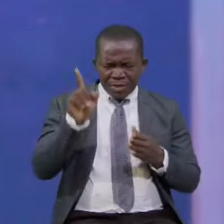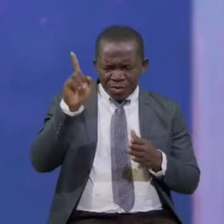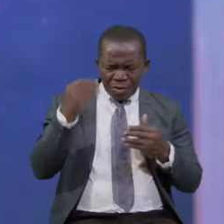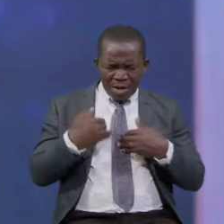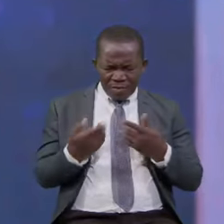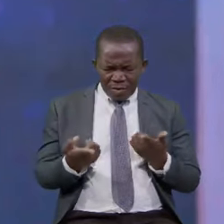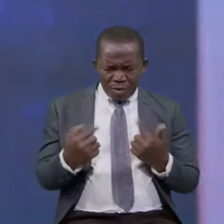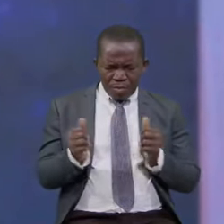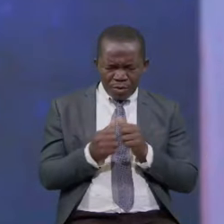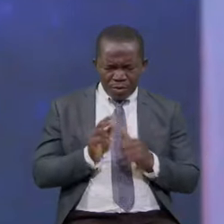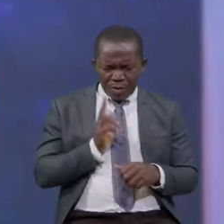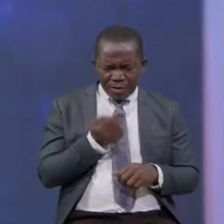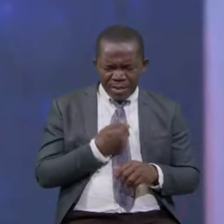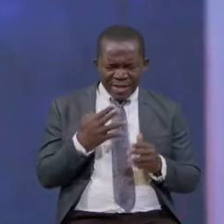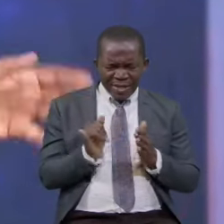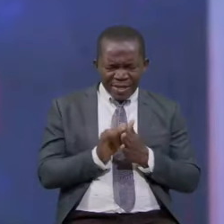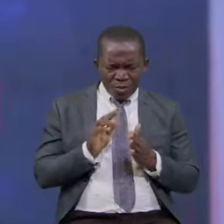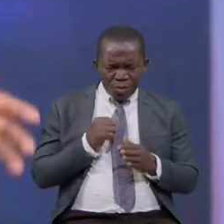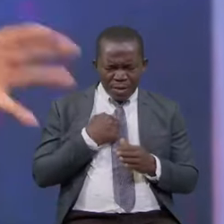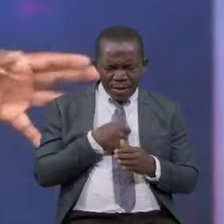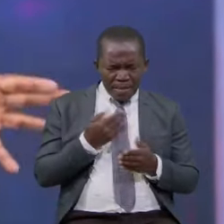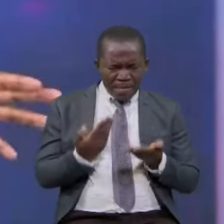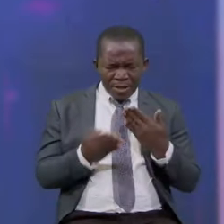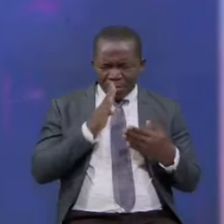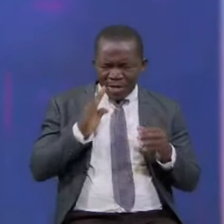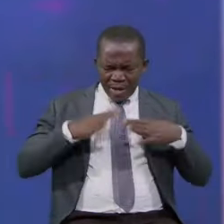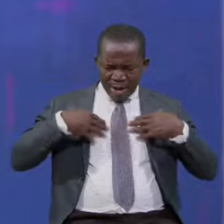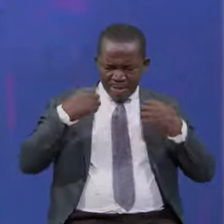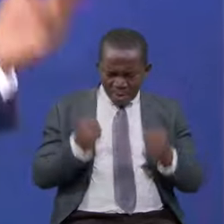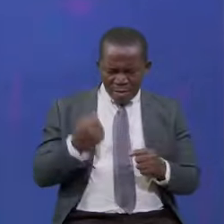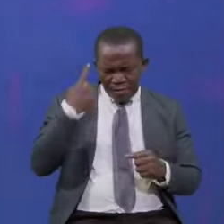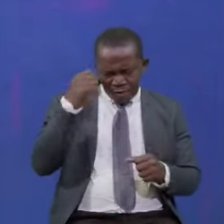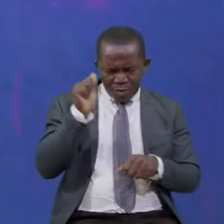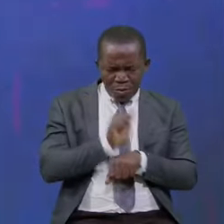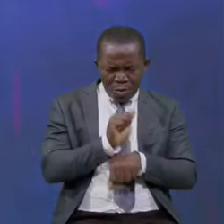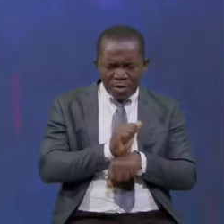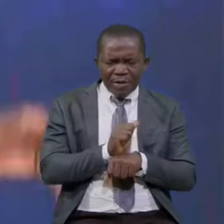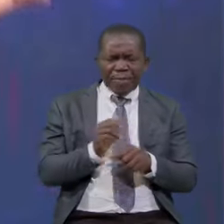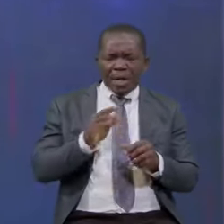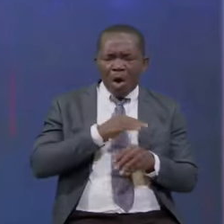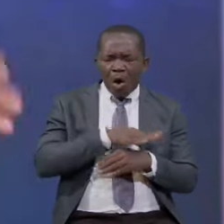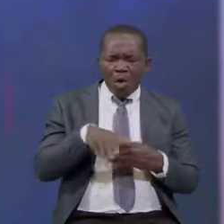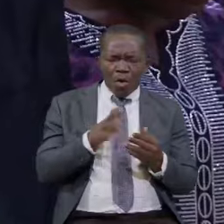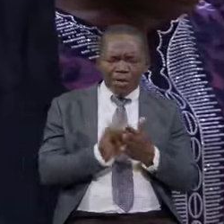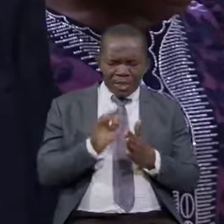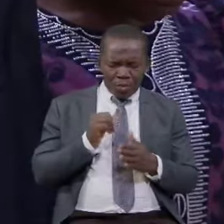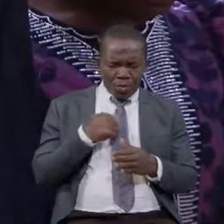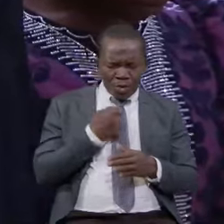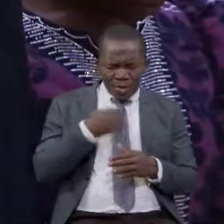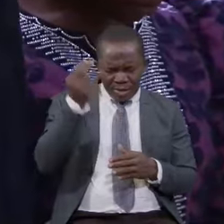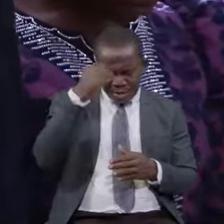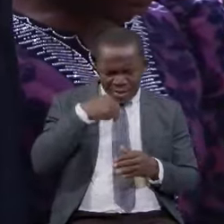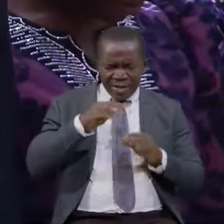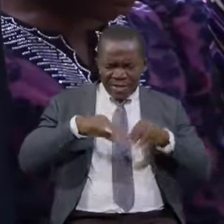nous soyons équipés pour le ministère nous prions Seigneur tout ce dont nous avons encore besoin transmet à chacun au nom